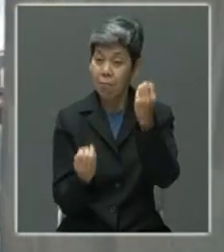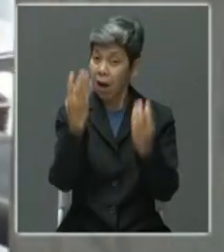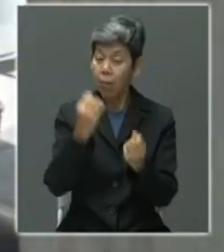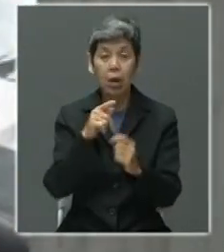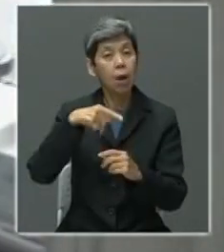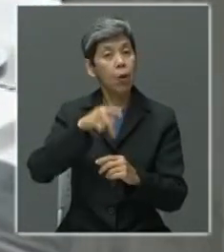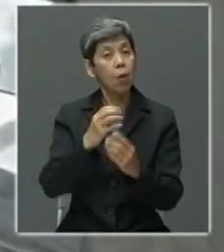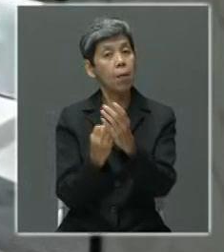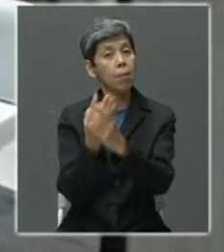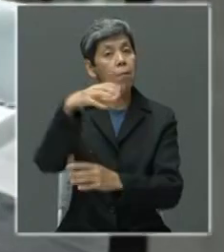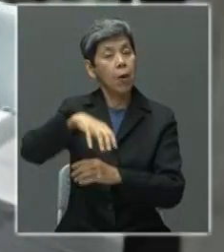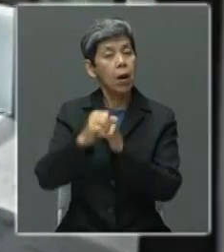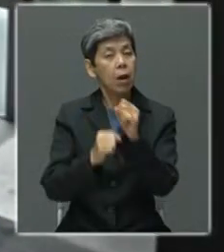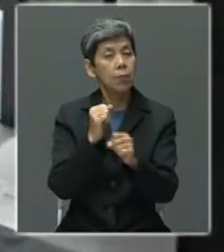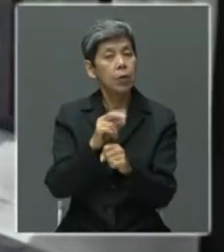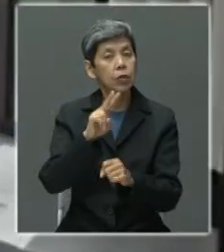พ.ร.บ.ป่าไม้ปี